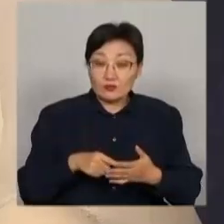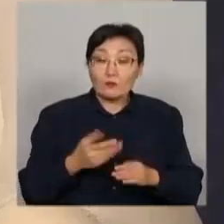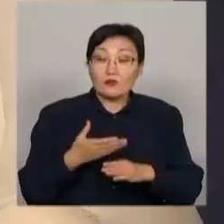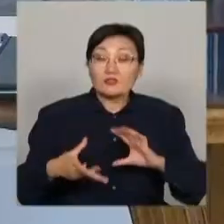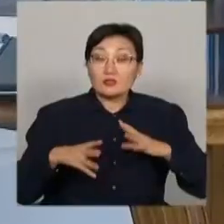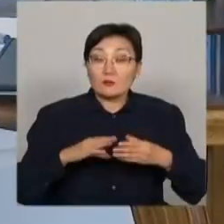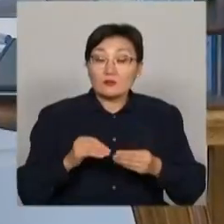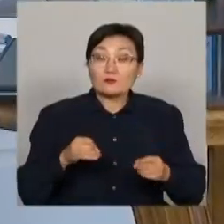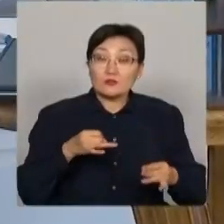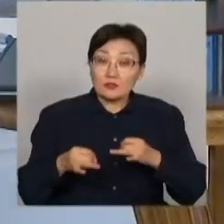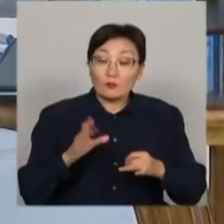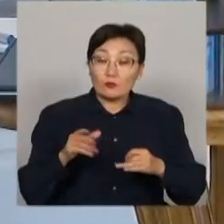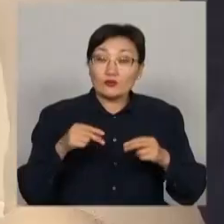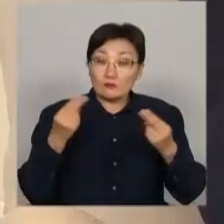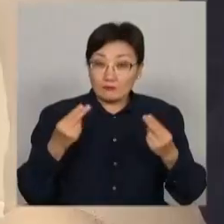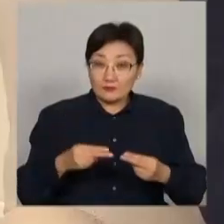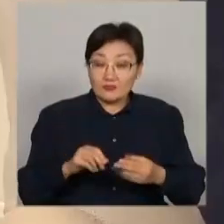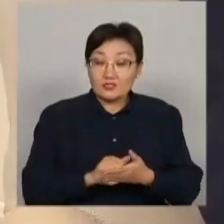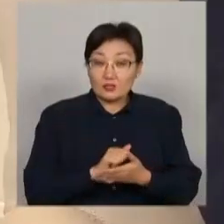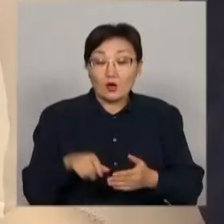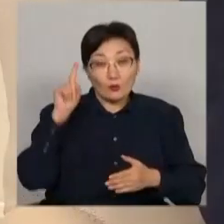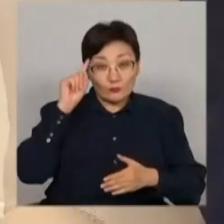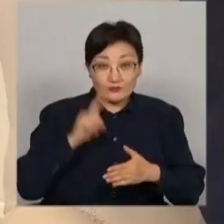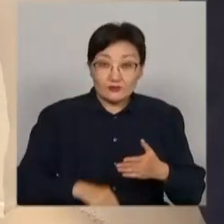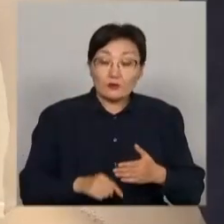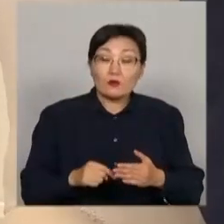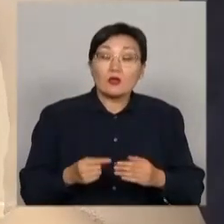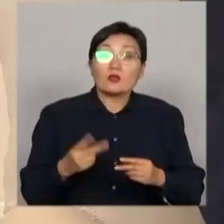итогам переговоров будет подписан ряд документов. Уверен, они